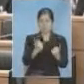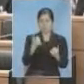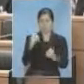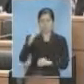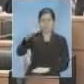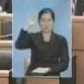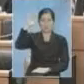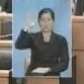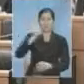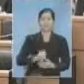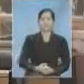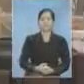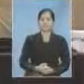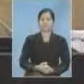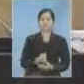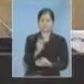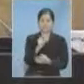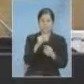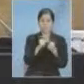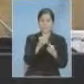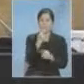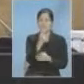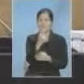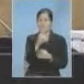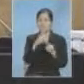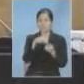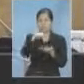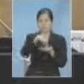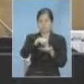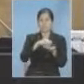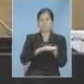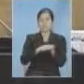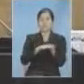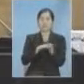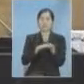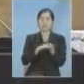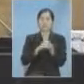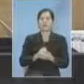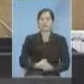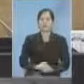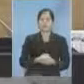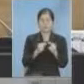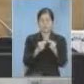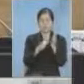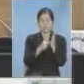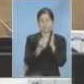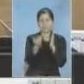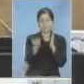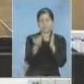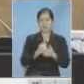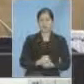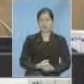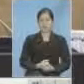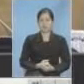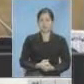ครับผมไม่ได้มองท่านยืนตั้งนานแล้วต้องขอโทษท่านจากจังหวัดอุดรเชิญนะท่านมัน